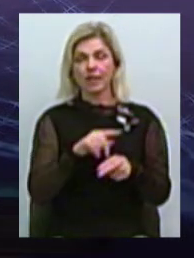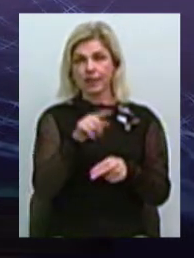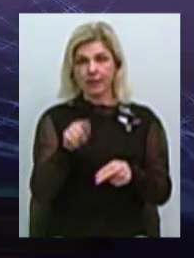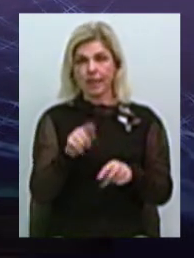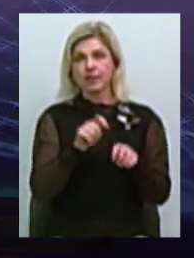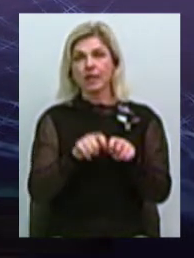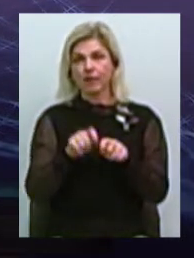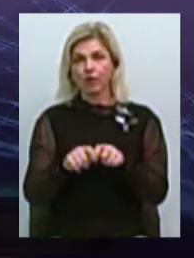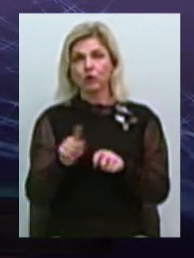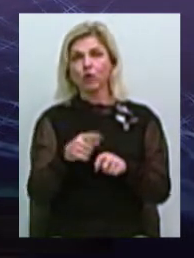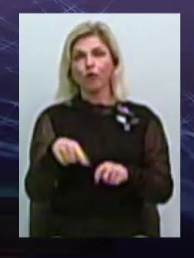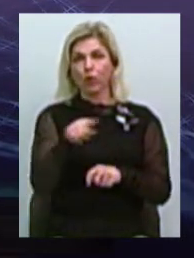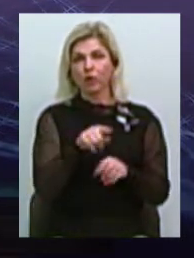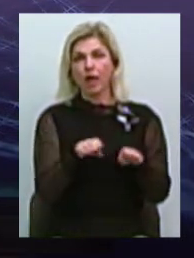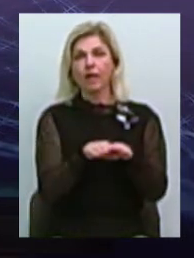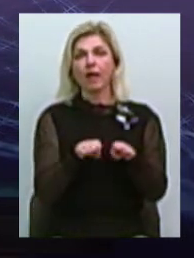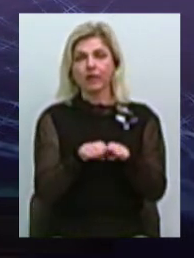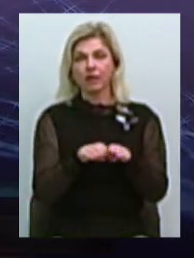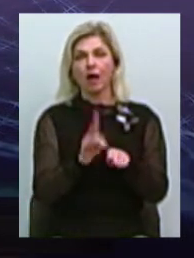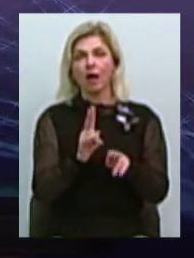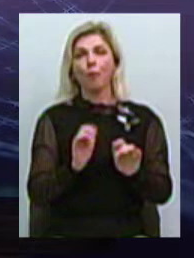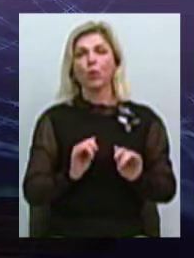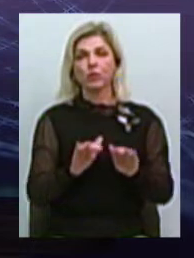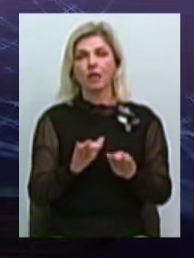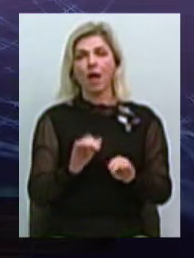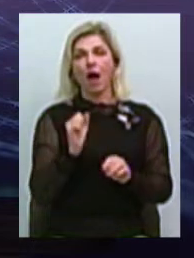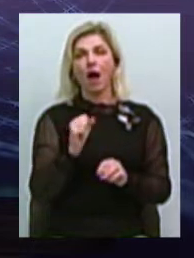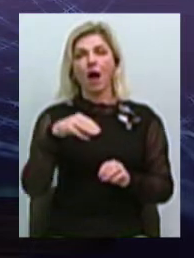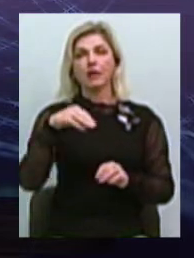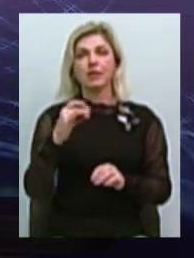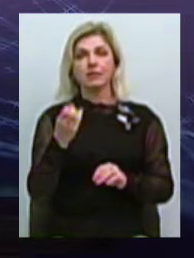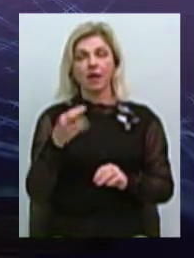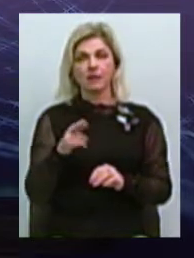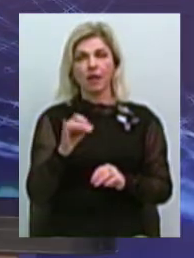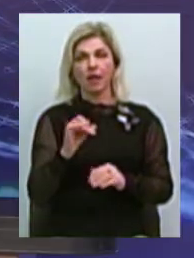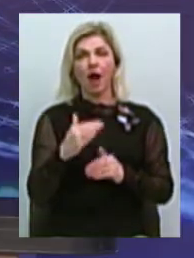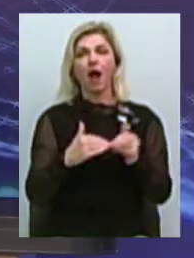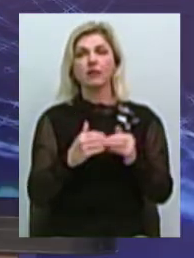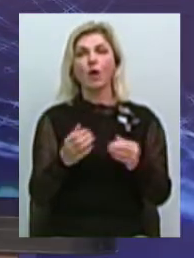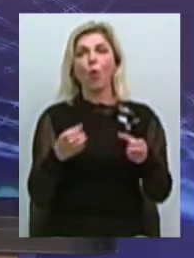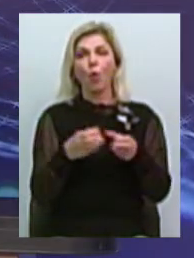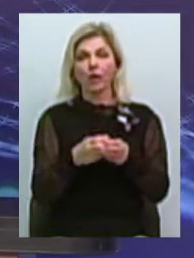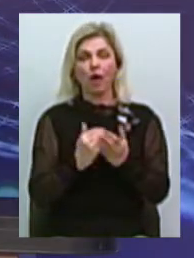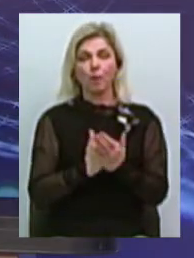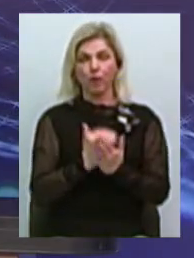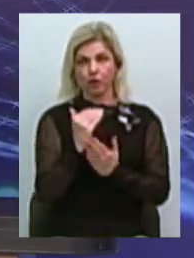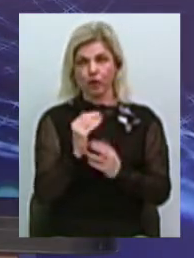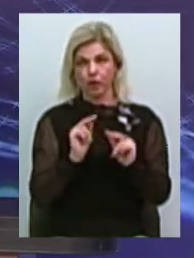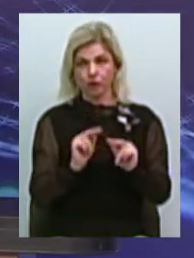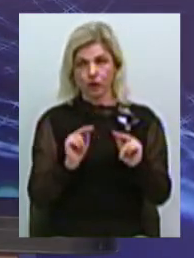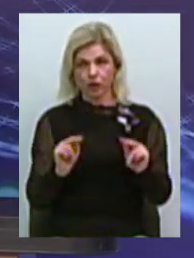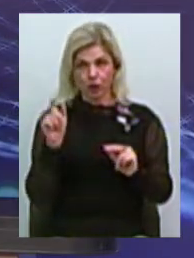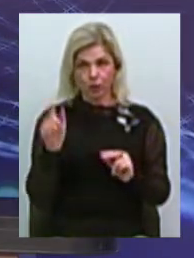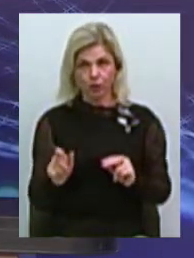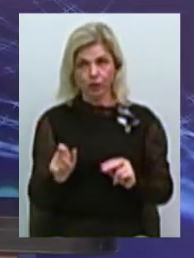вони прирівнюються до процедури атестації і відповідна категорія підвищується даному вчителю. Ну